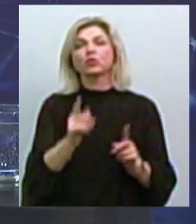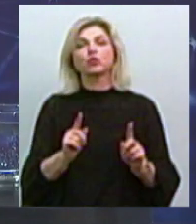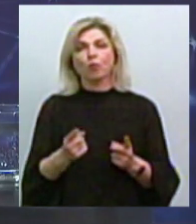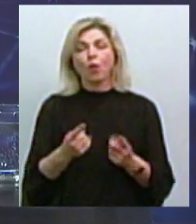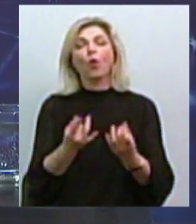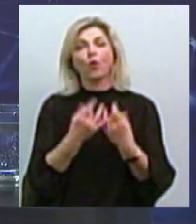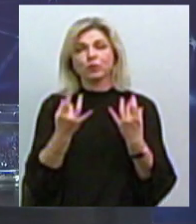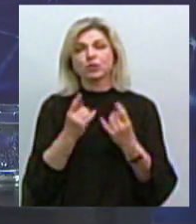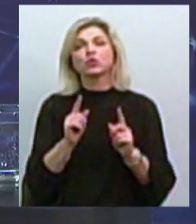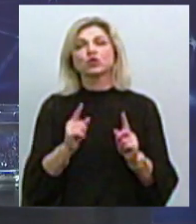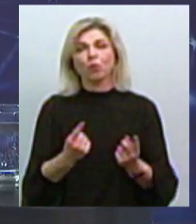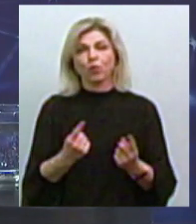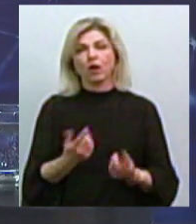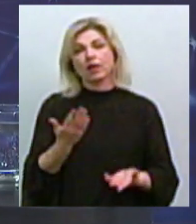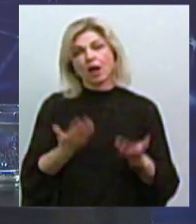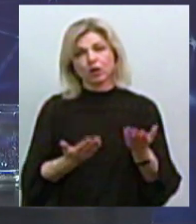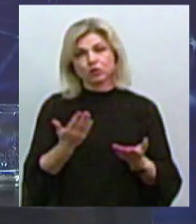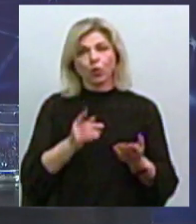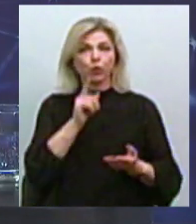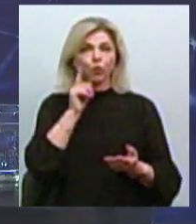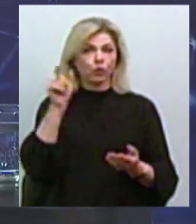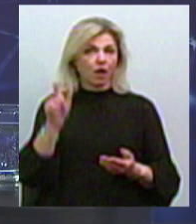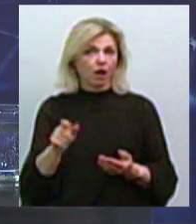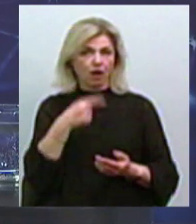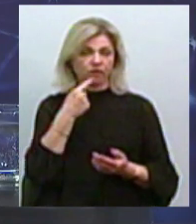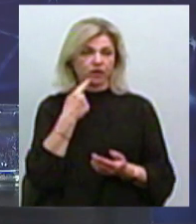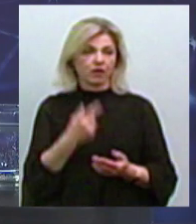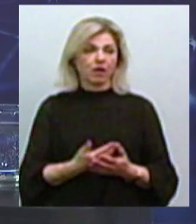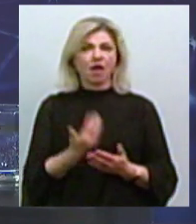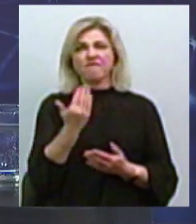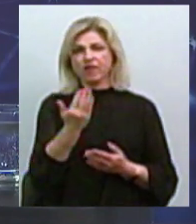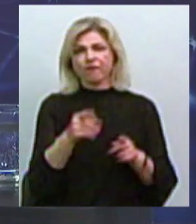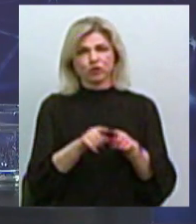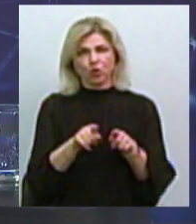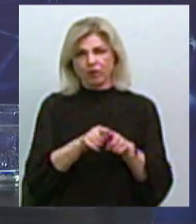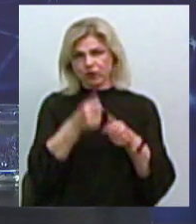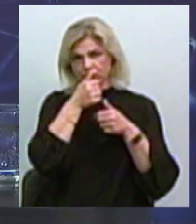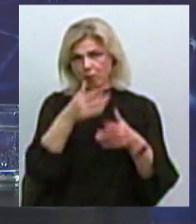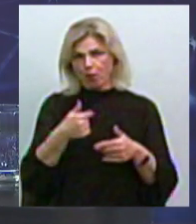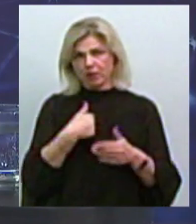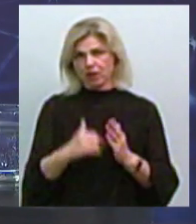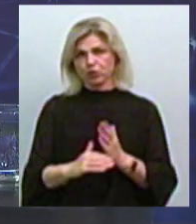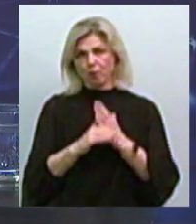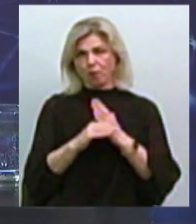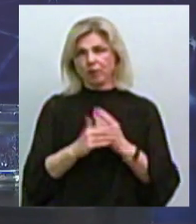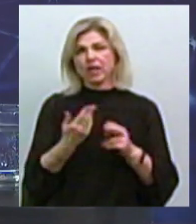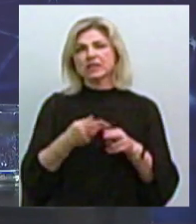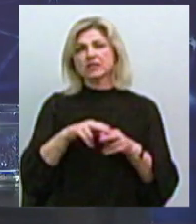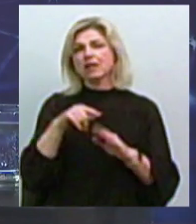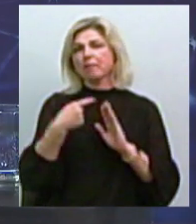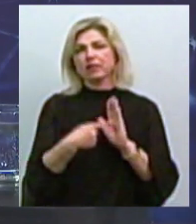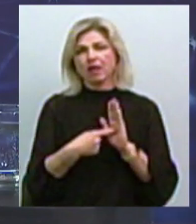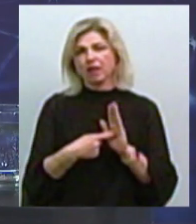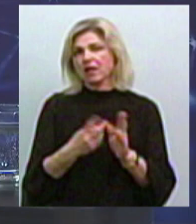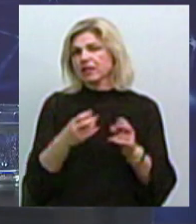поясни мені, чому. Якщо юнак каже, та ви все одно мені не зможете допомогти, все одно це питання не вирішиться,